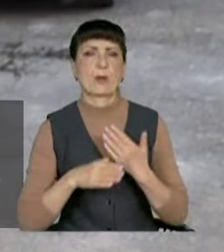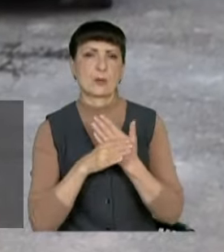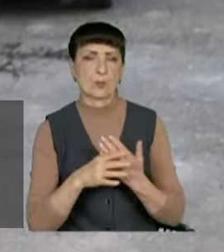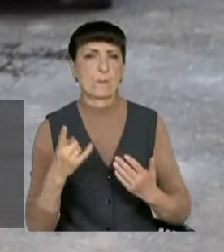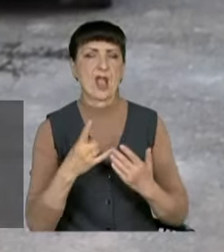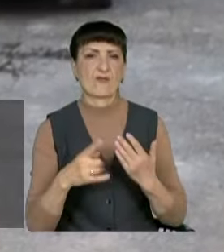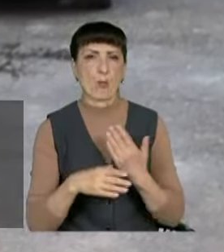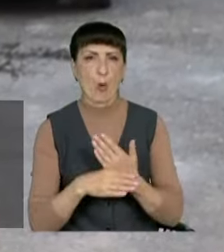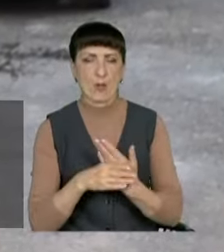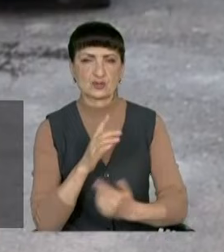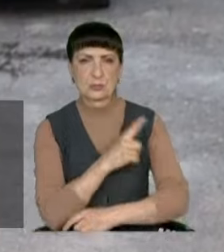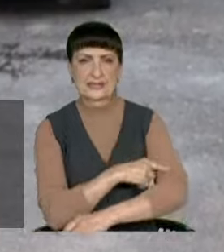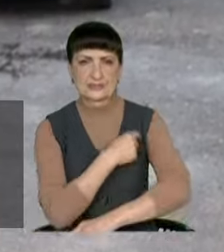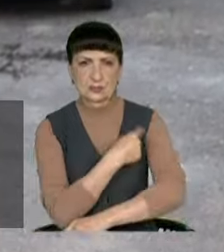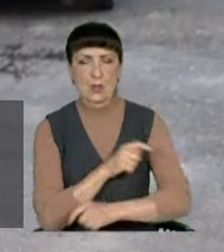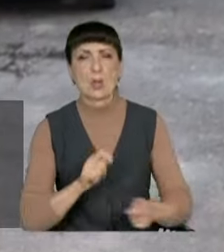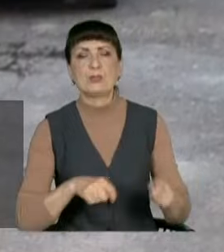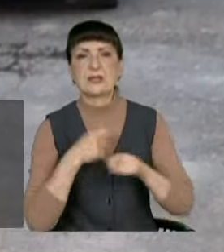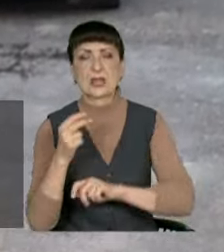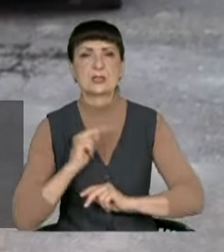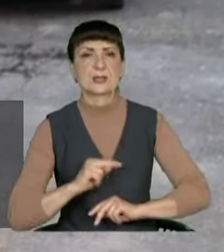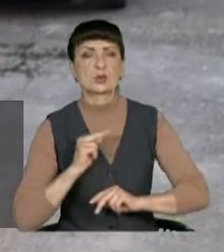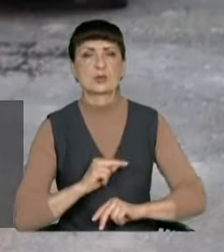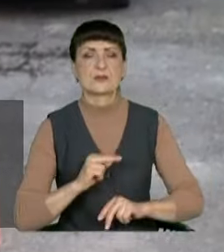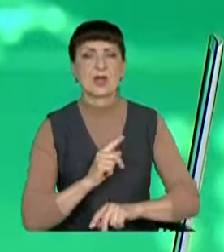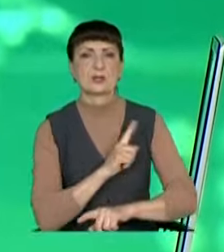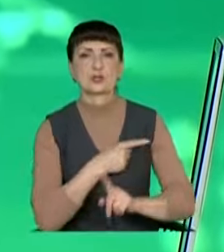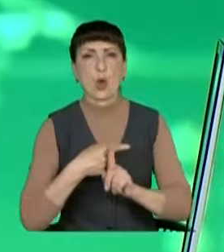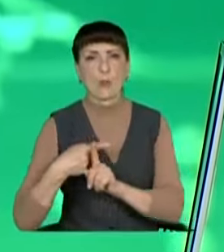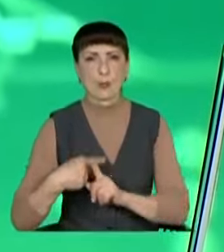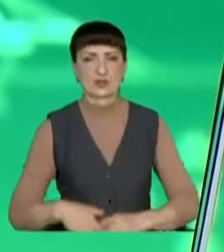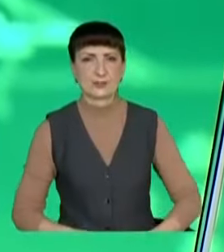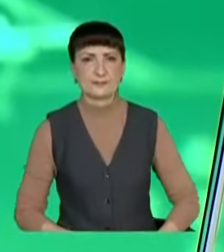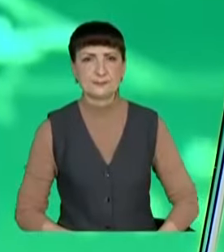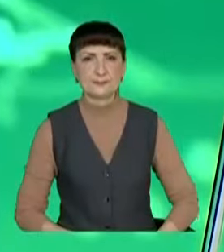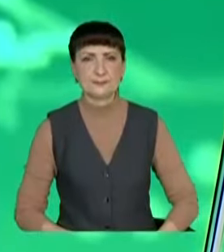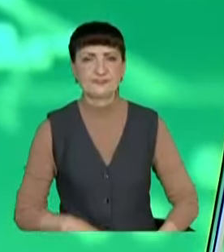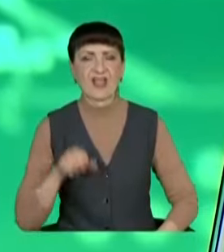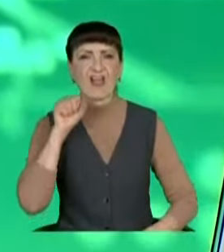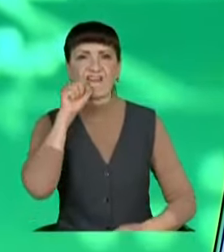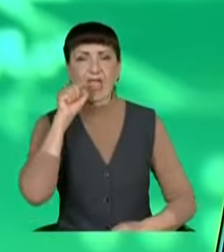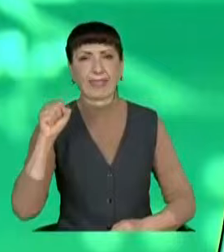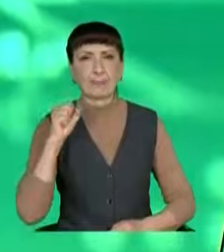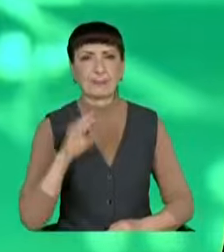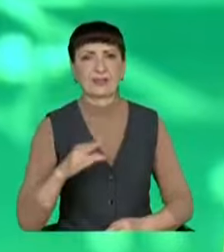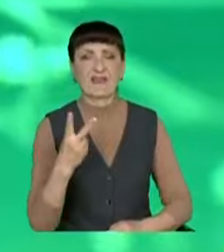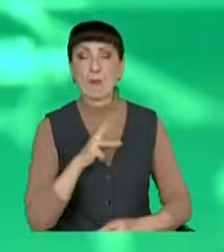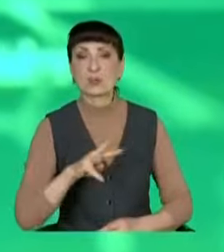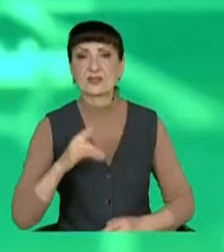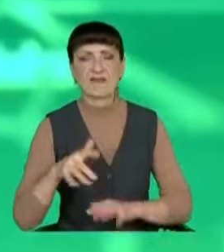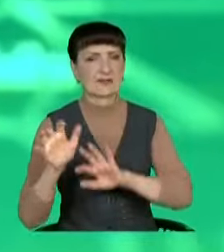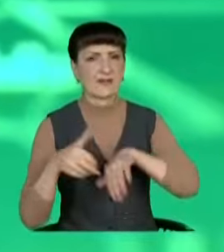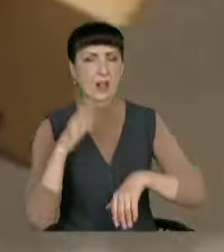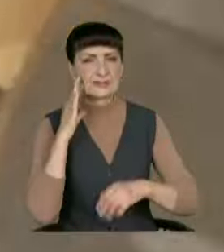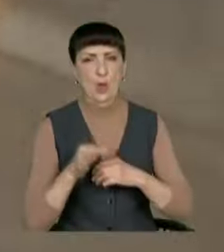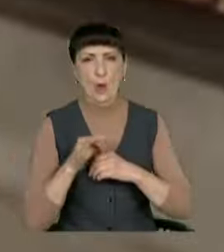медицинскую помощь, передали сотрудникам скорой помощи. Вейпы на 2 миллиона тенге конфисковали в